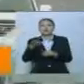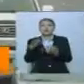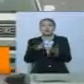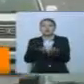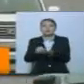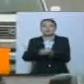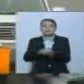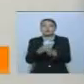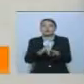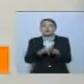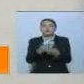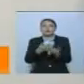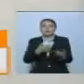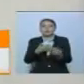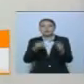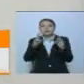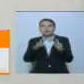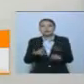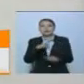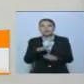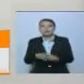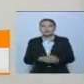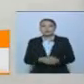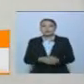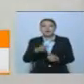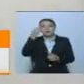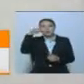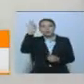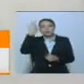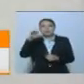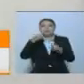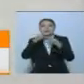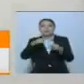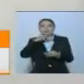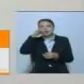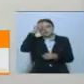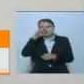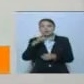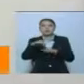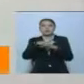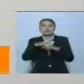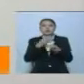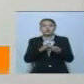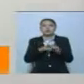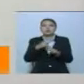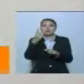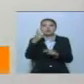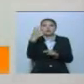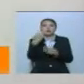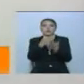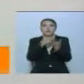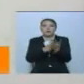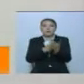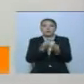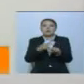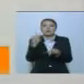қолға алынбағанын айтады. Бұл дерек Ақтау қаласы полиция басқармасына Қазақстан Республикасының қылмыстық кодексінің 304-ші